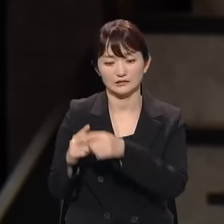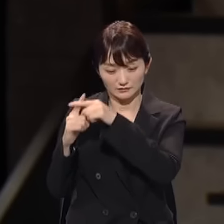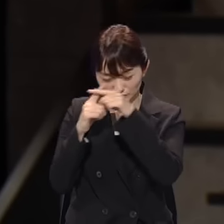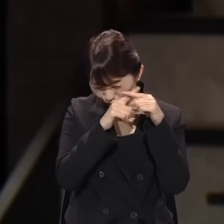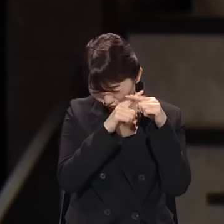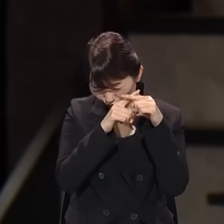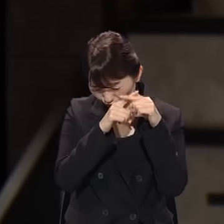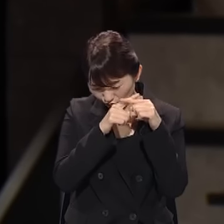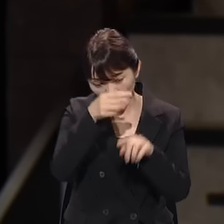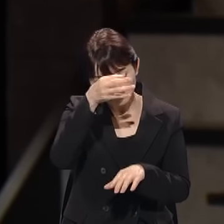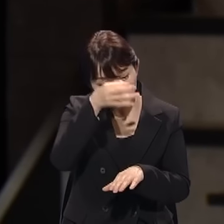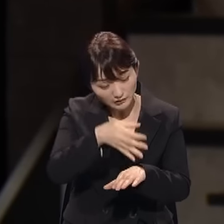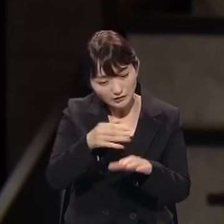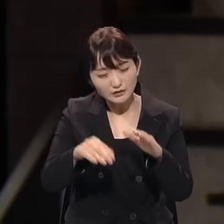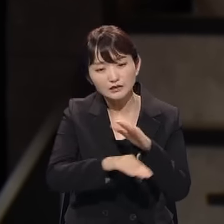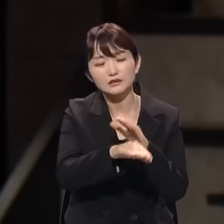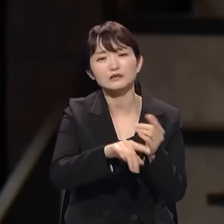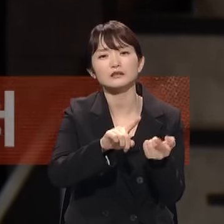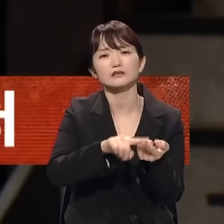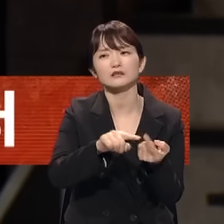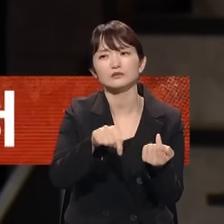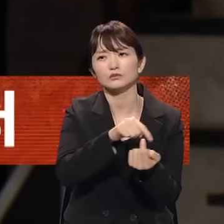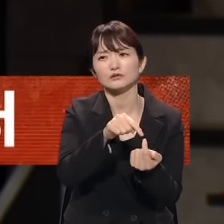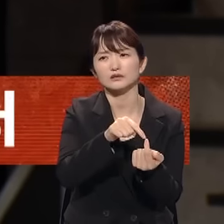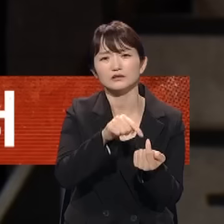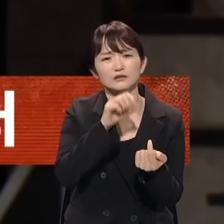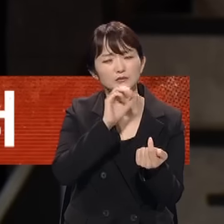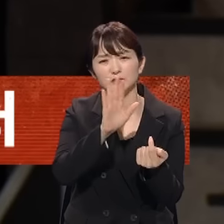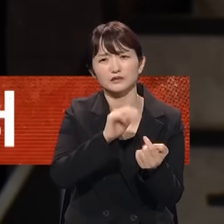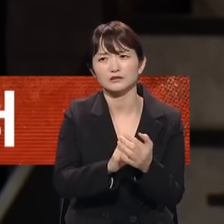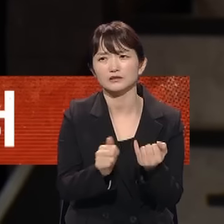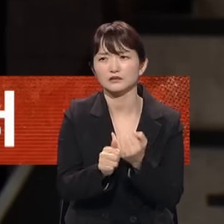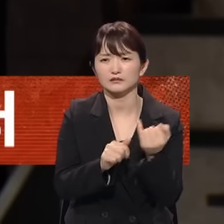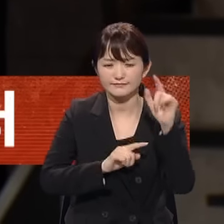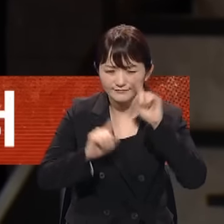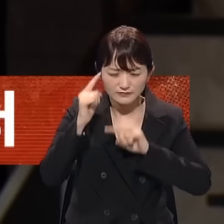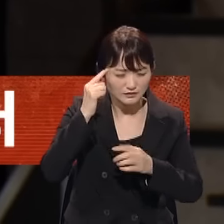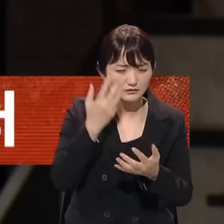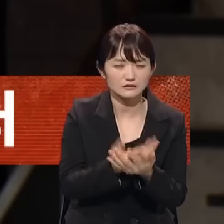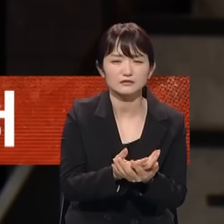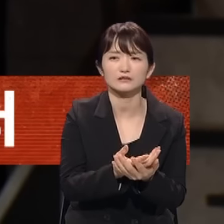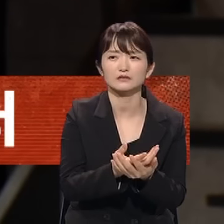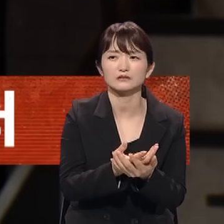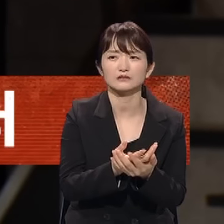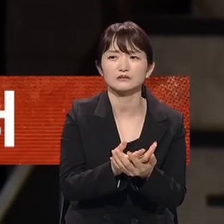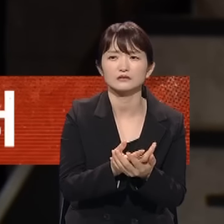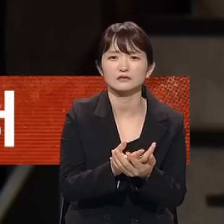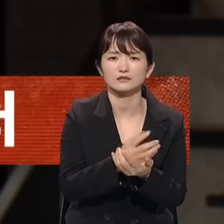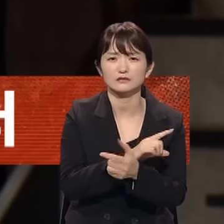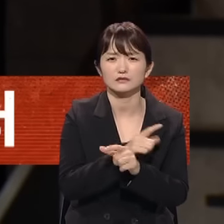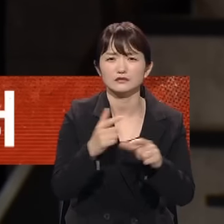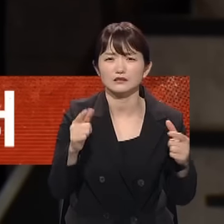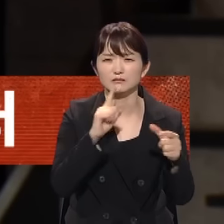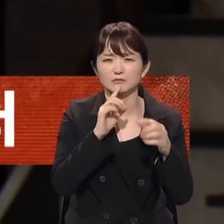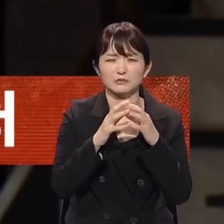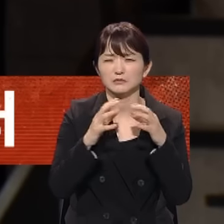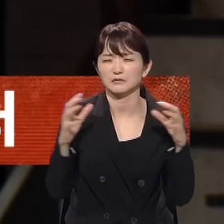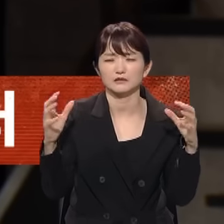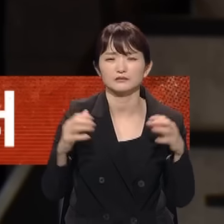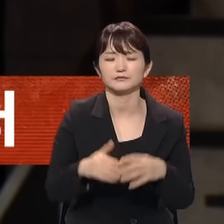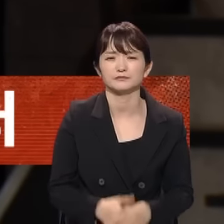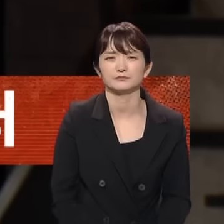가정을 유지하고 싶다 그냥 그런 말로 때울 때가 지금 아닙니다. 지금 아내도 너무 상처받고 충격받고 또 여러 가지 지금 일파만파 지금 크게 사건이